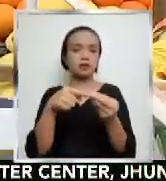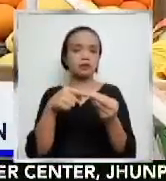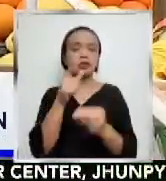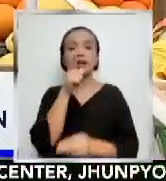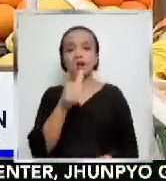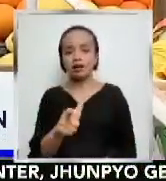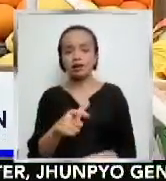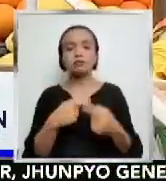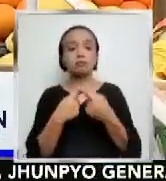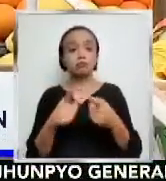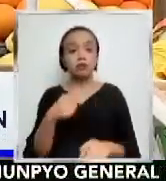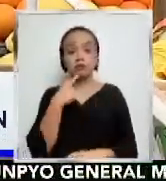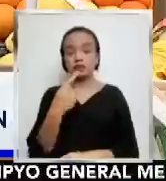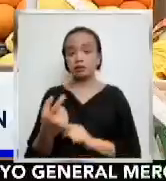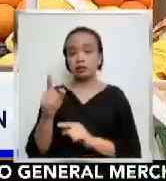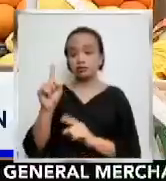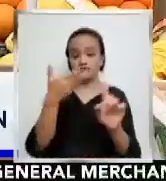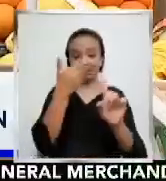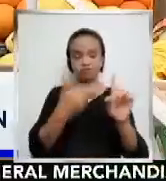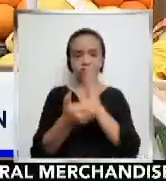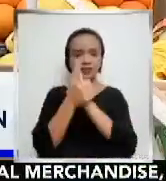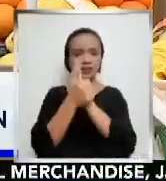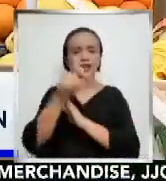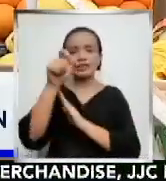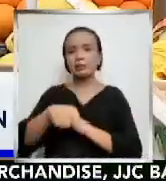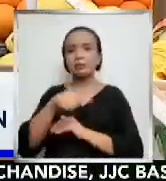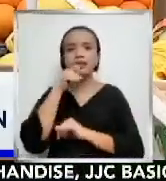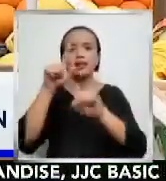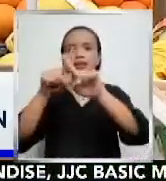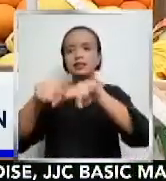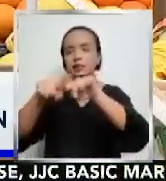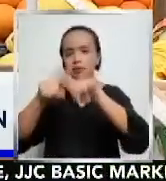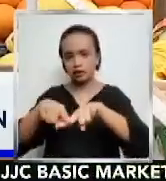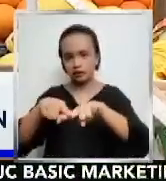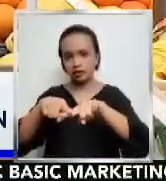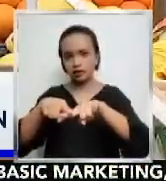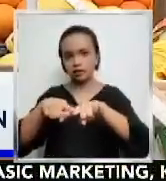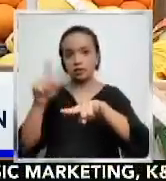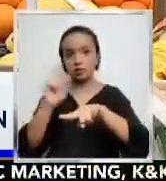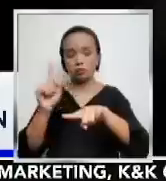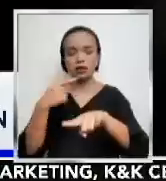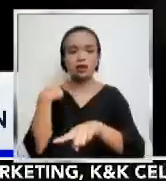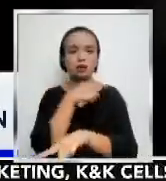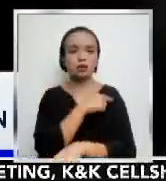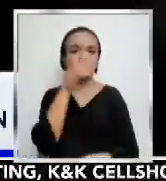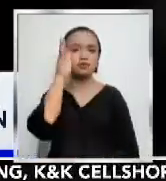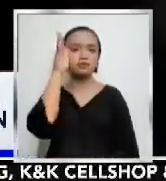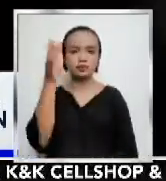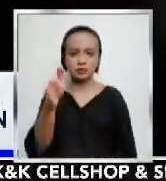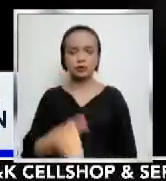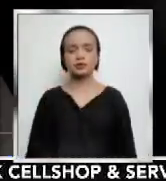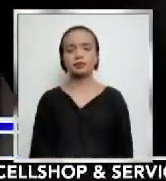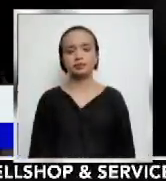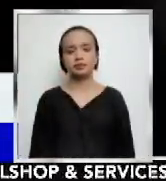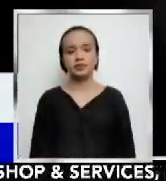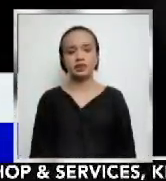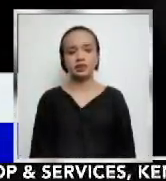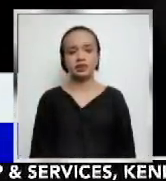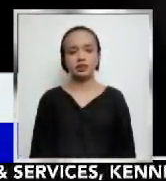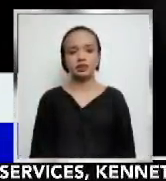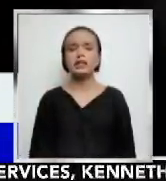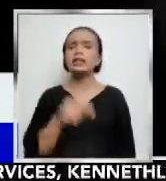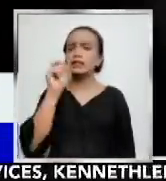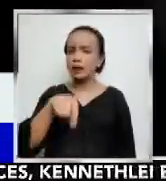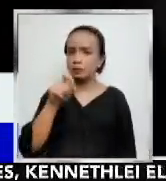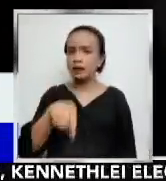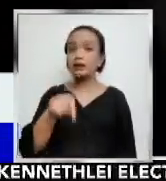isang eksperto, hindi dapat iasa lang sa mga bagay ang ating kapalaran. Dapat kikilos ka rin. Ang